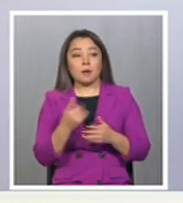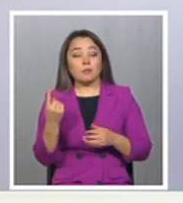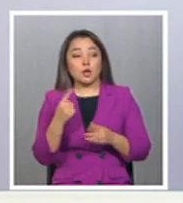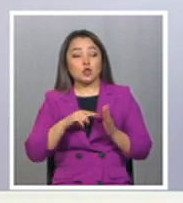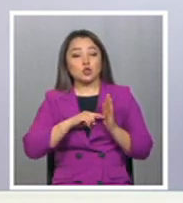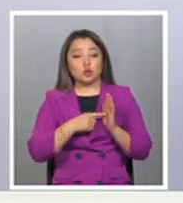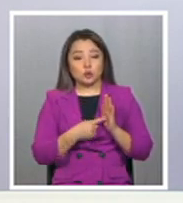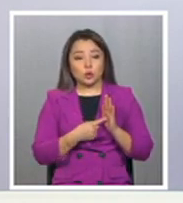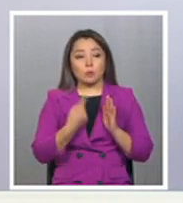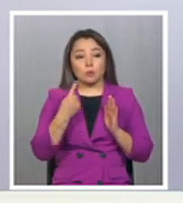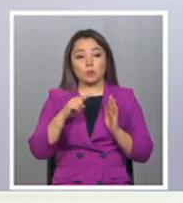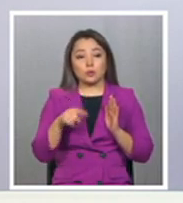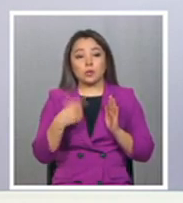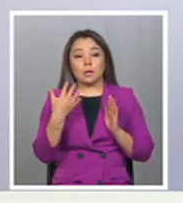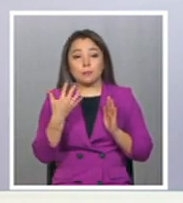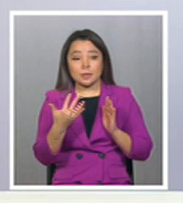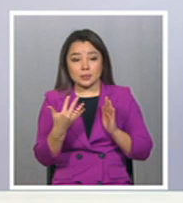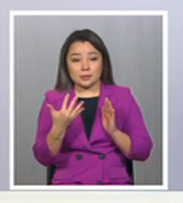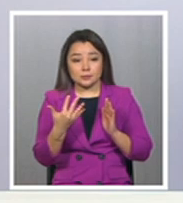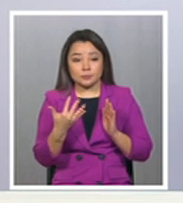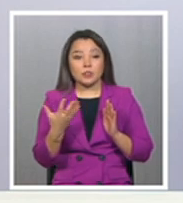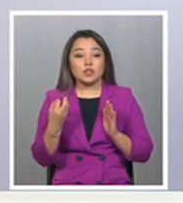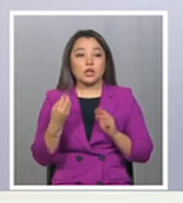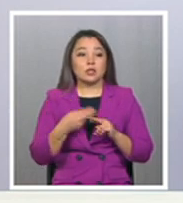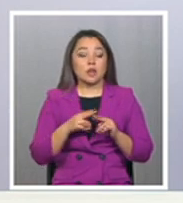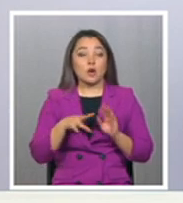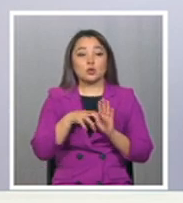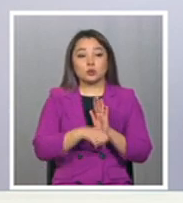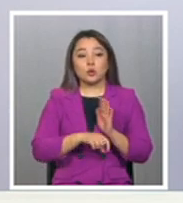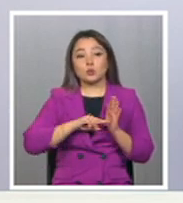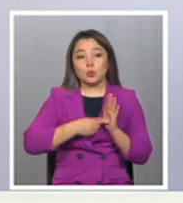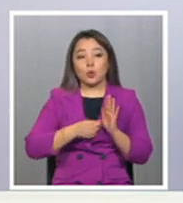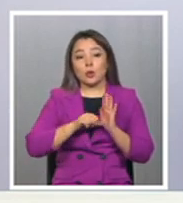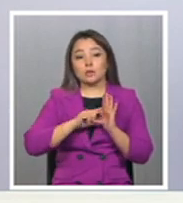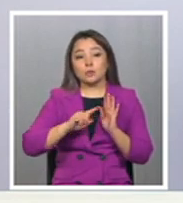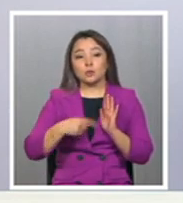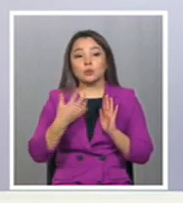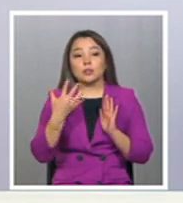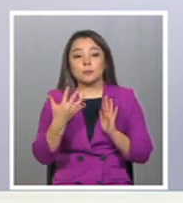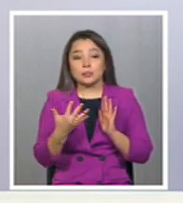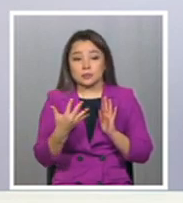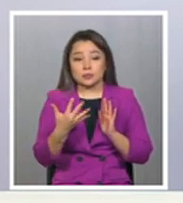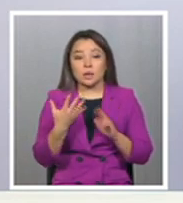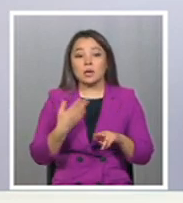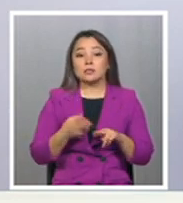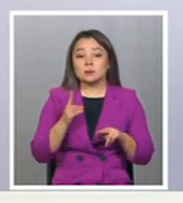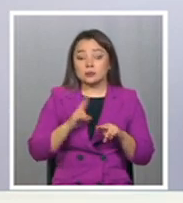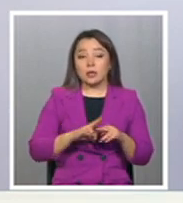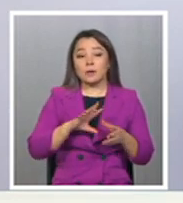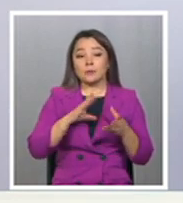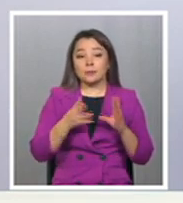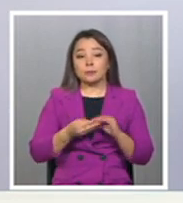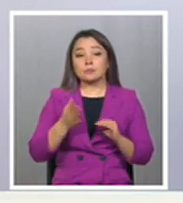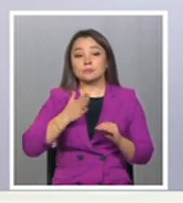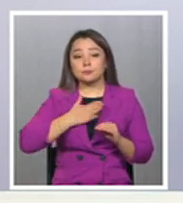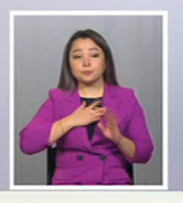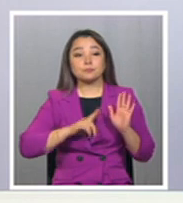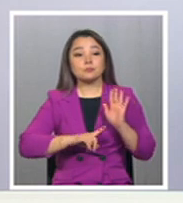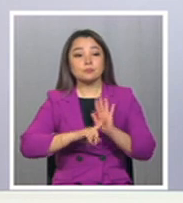нүктеміз 1.5 және соңғы нүктеміз 6.5. Бұл жерде балалар, біз